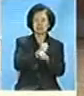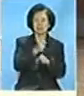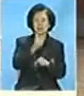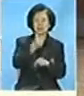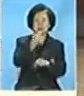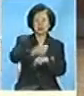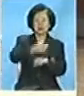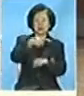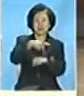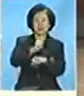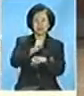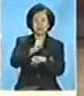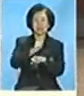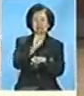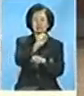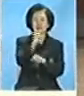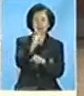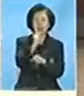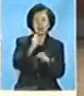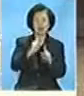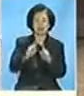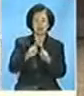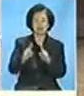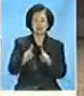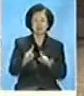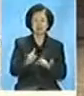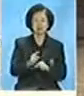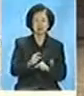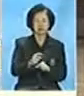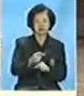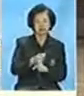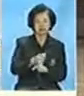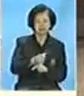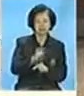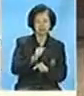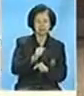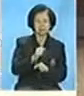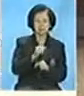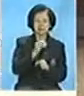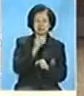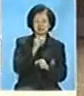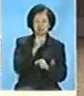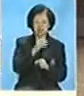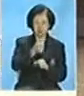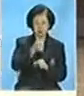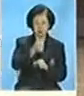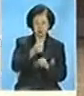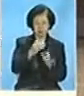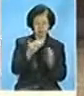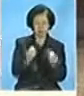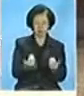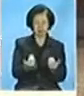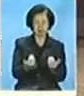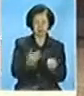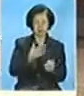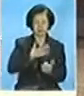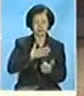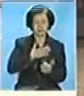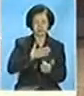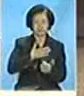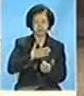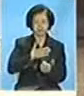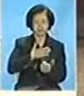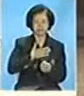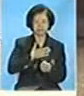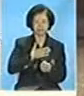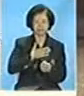องค์การบริหารส่วนจังหวัดปราจีนบุรีก็ดีนะครับก็เป็นที่ยืนยันได้หรือแม้กระทั่งปัจจุบันผมเอง